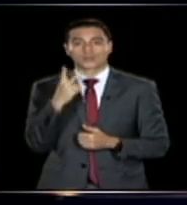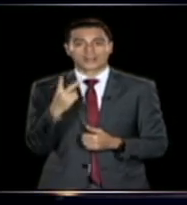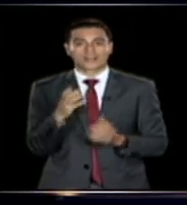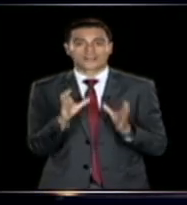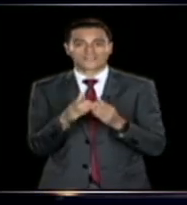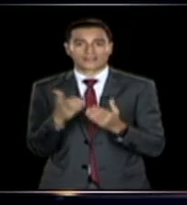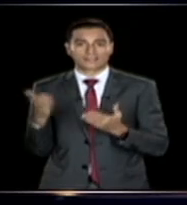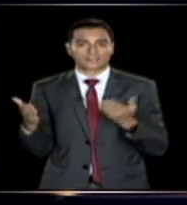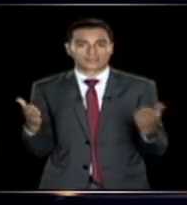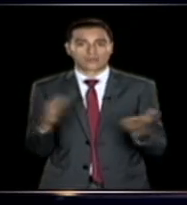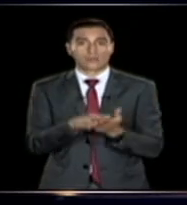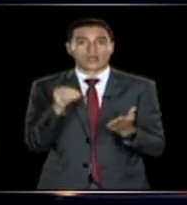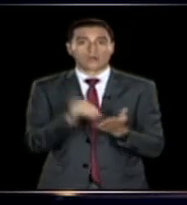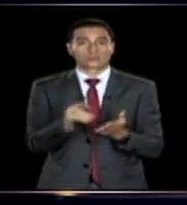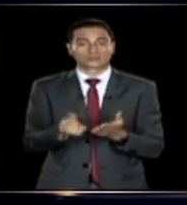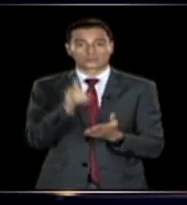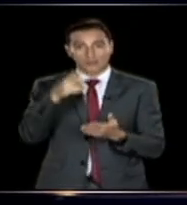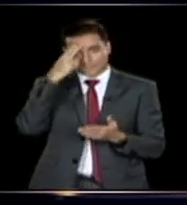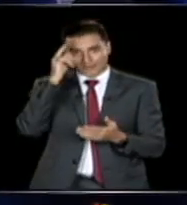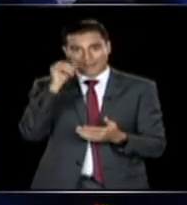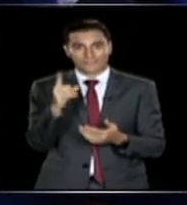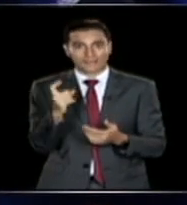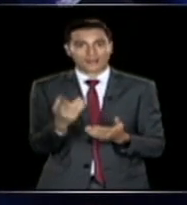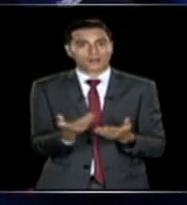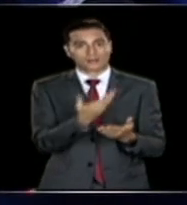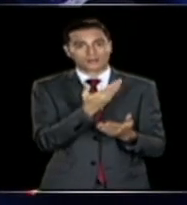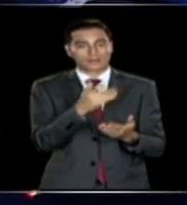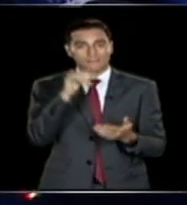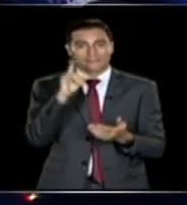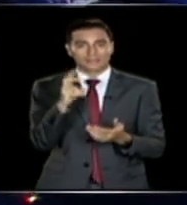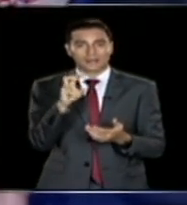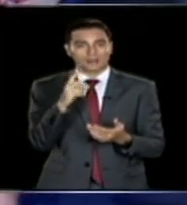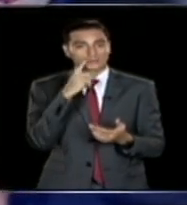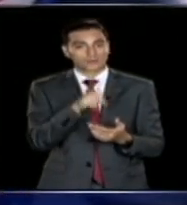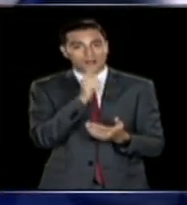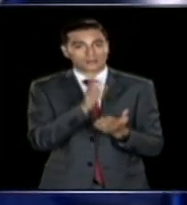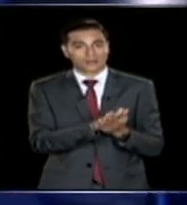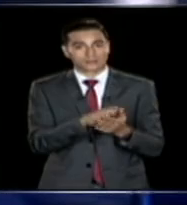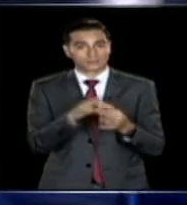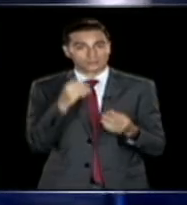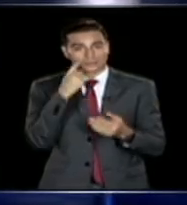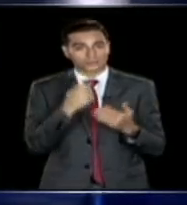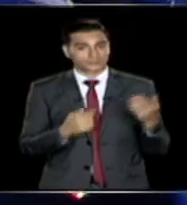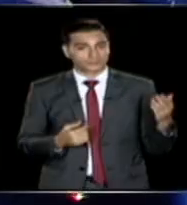سؤالين لكل فريق. وأول سؤال أميرة وعجلة الحظ.